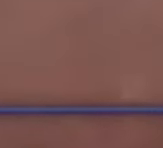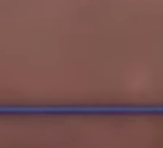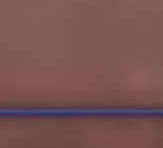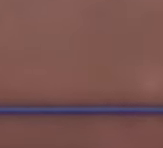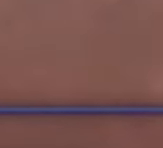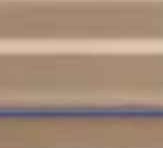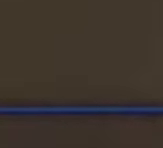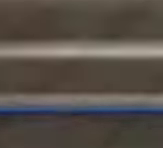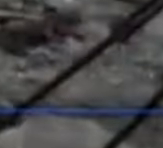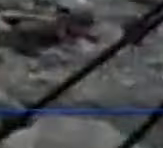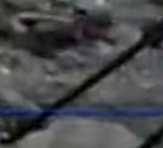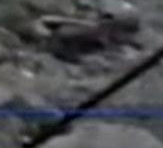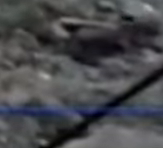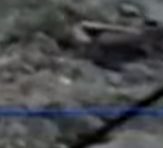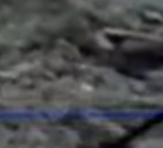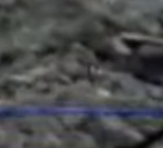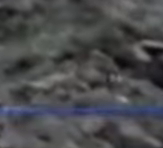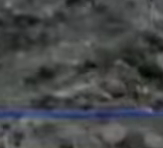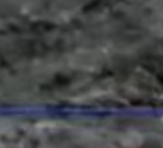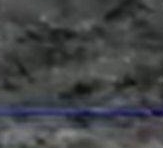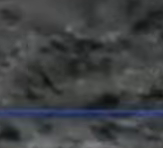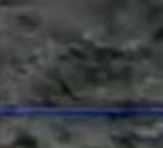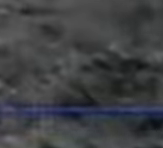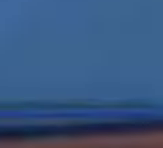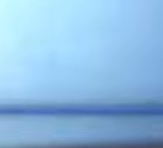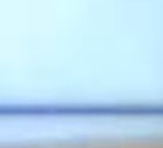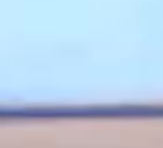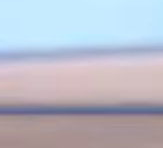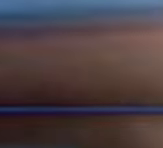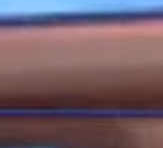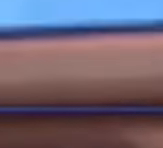2 taong gulang na batang lalaki na hulog sa malalim na balon.